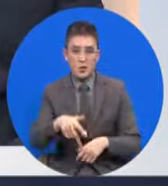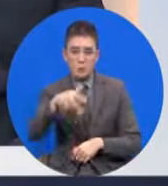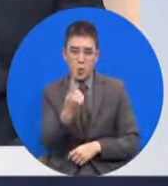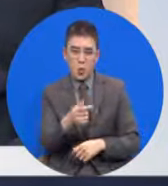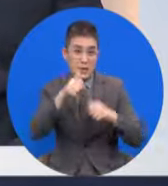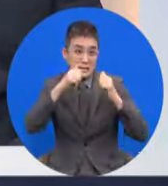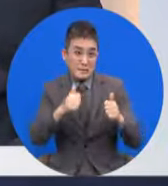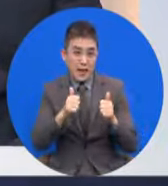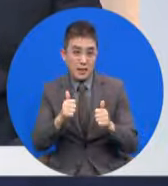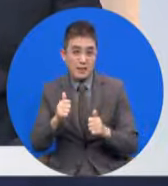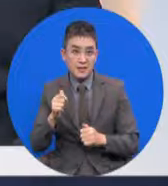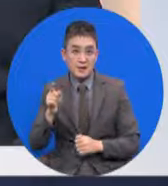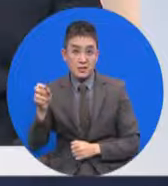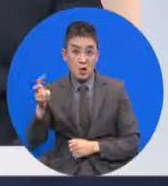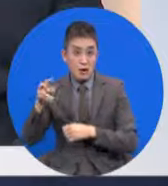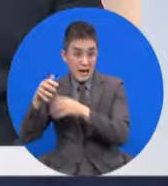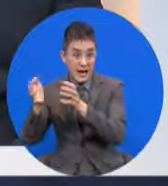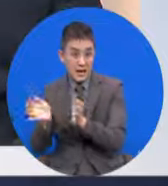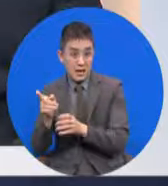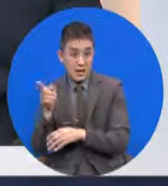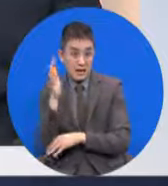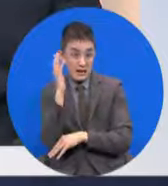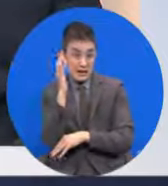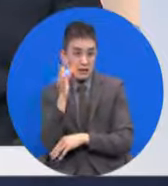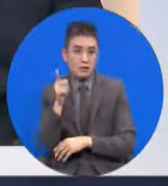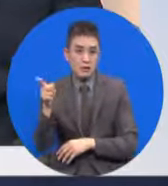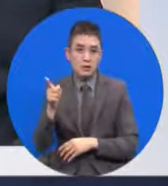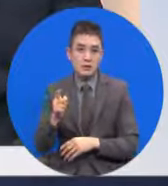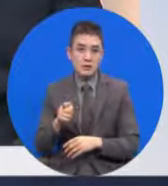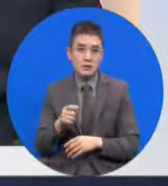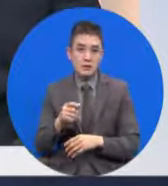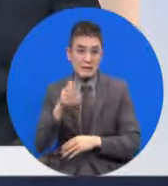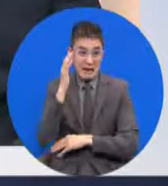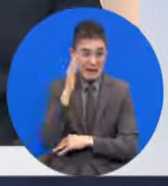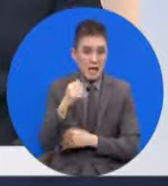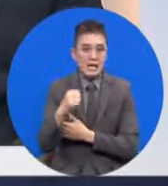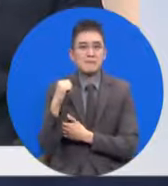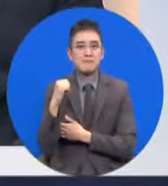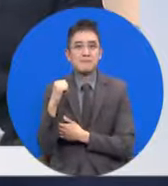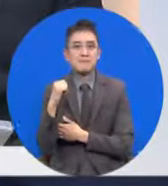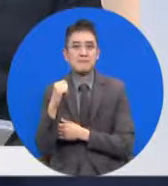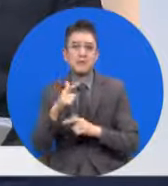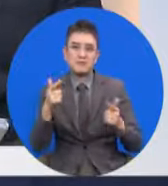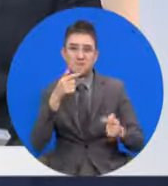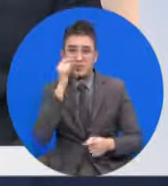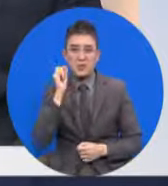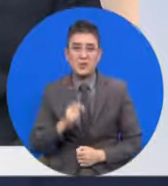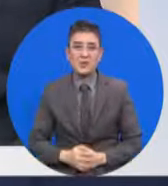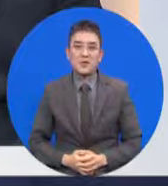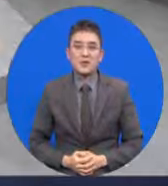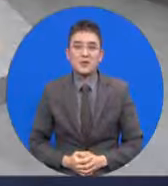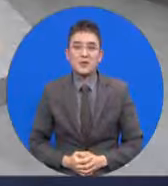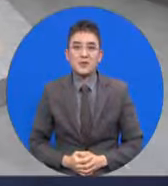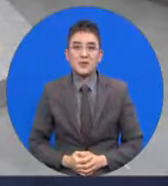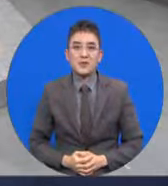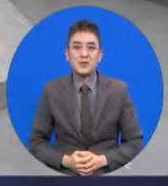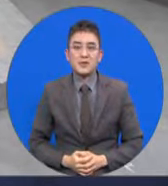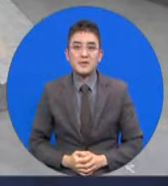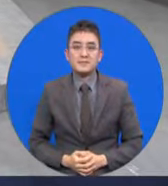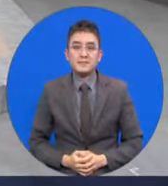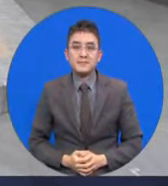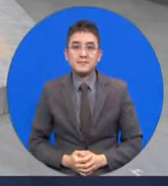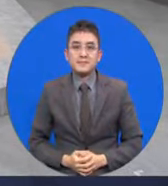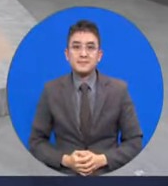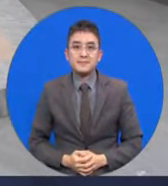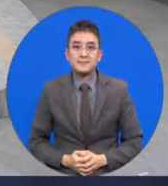그다지 설득력 있는 선거 구도를 만들지 못했다고 보여집니다. 그러니까 이제 이런